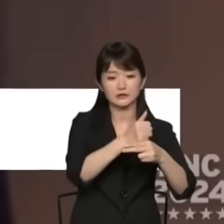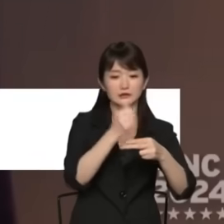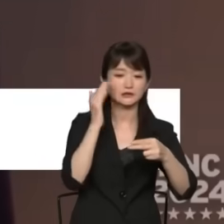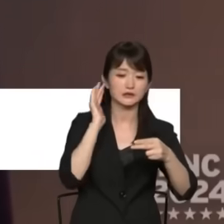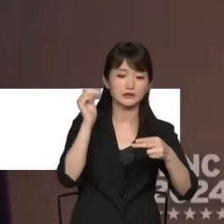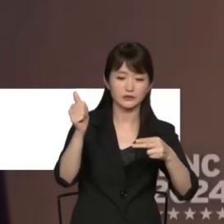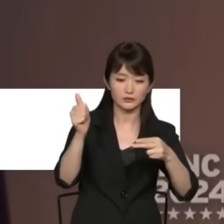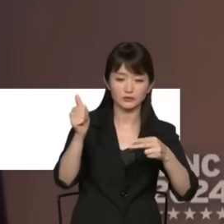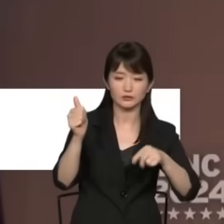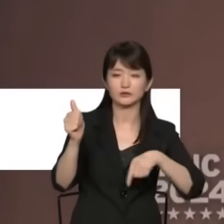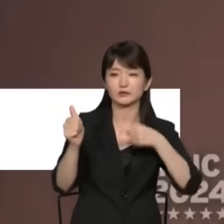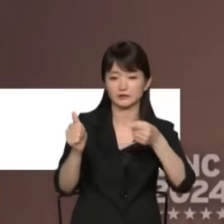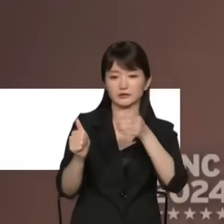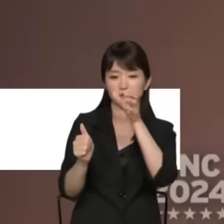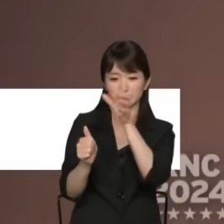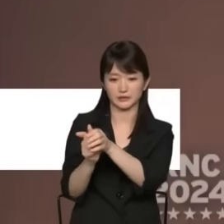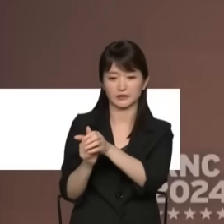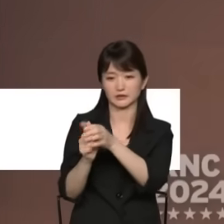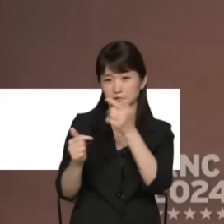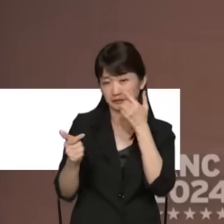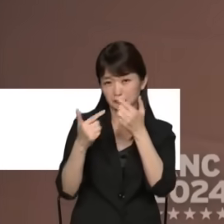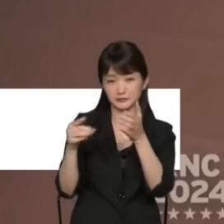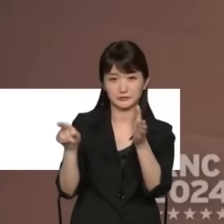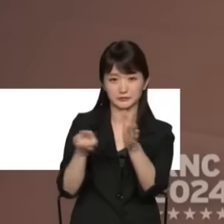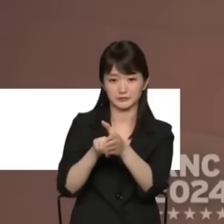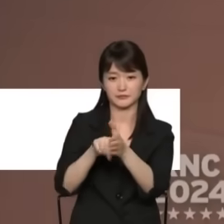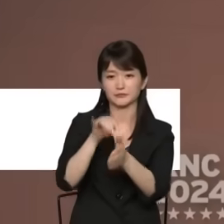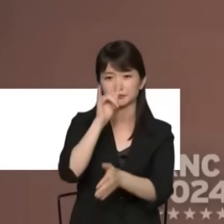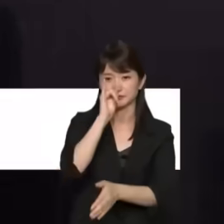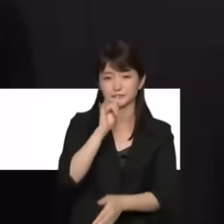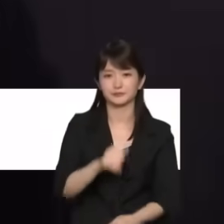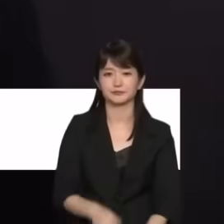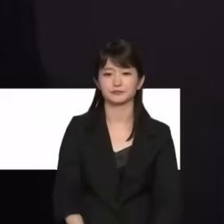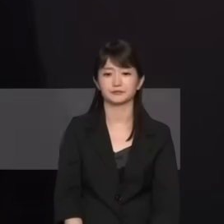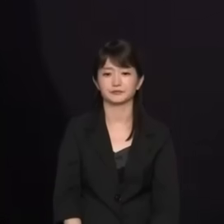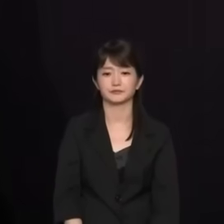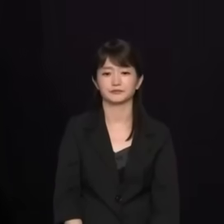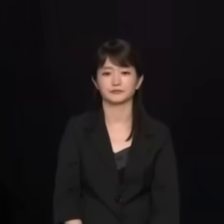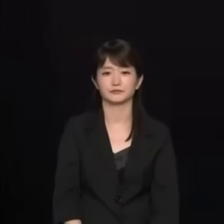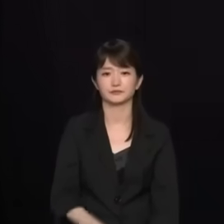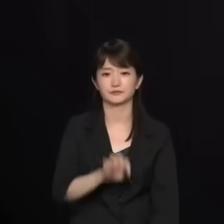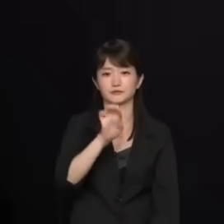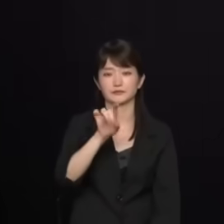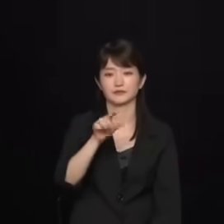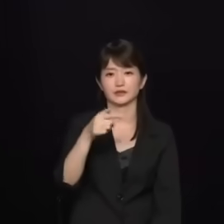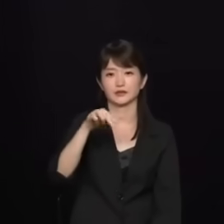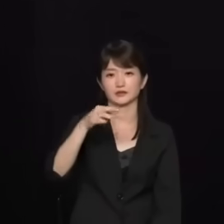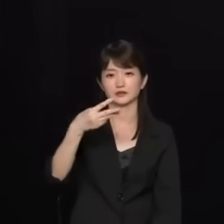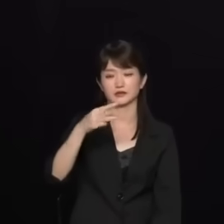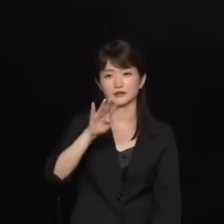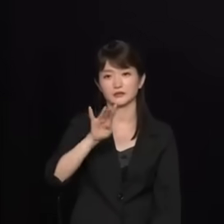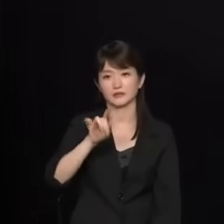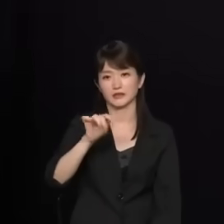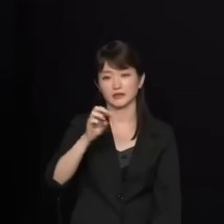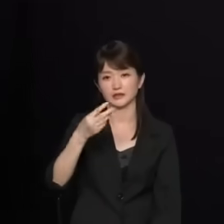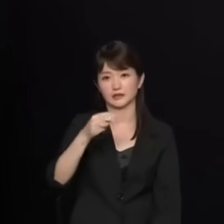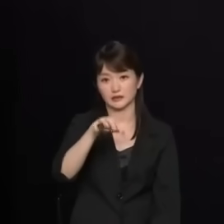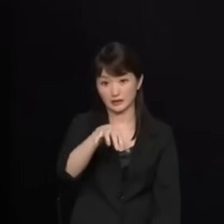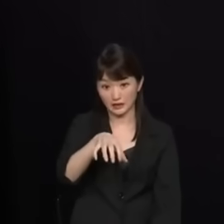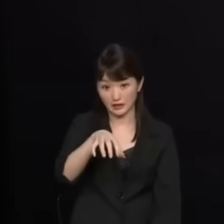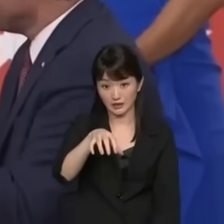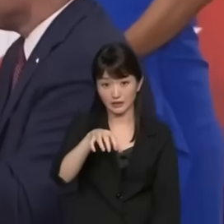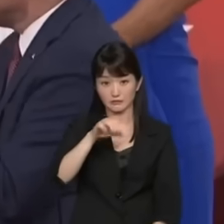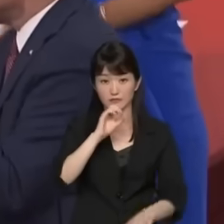his life to be the next president of the United States. 펜실베이니아 유세 중 총알을 가까스로 피한 트럼프